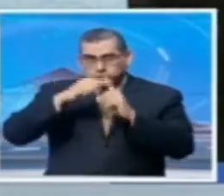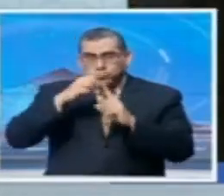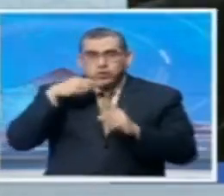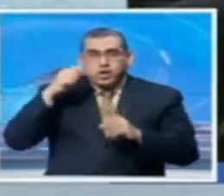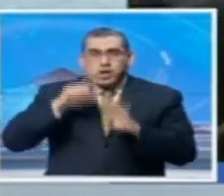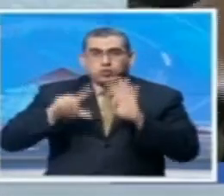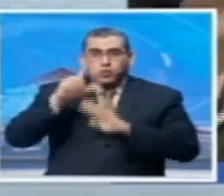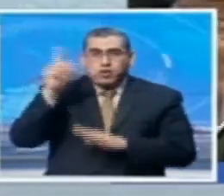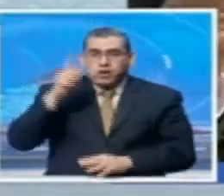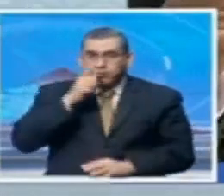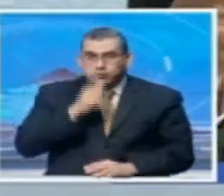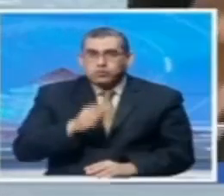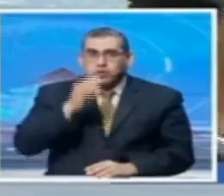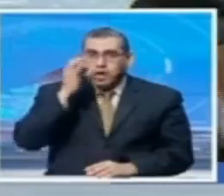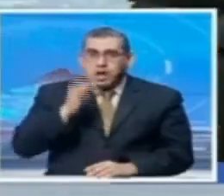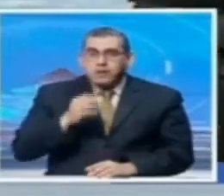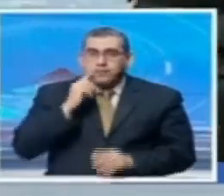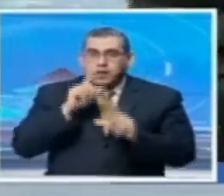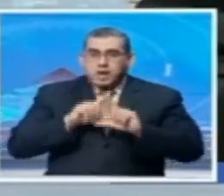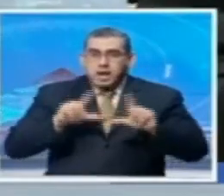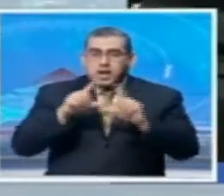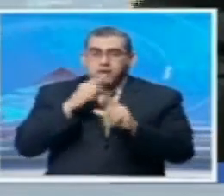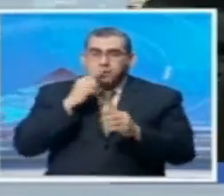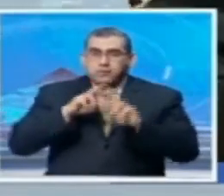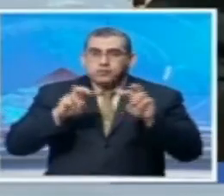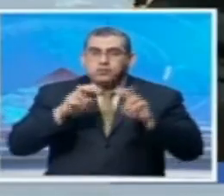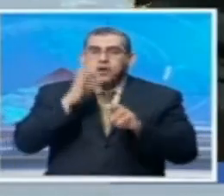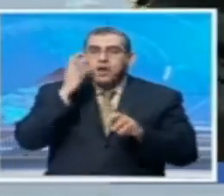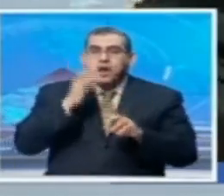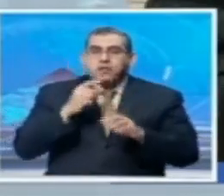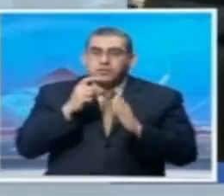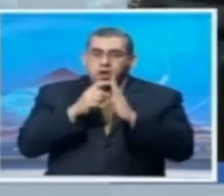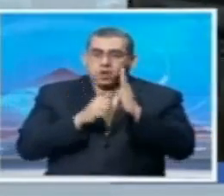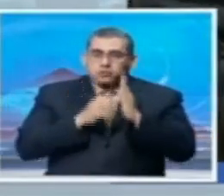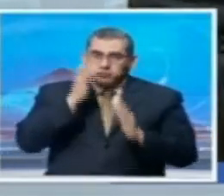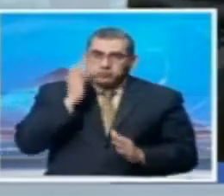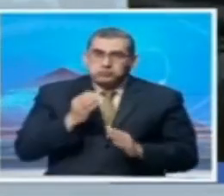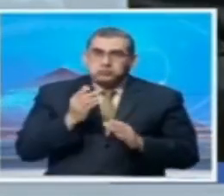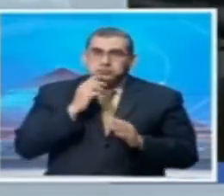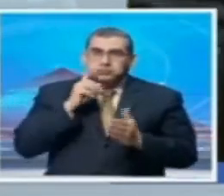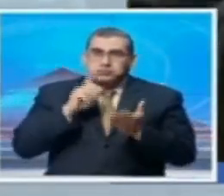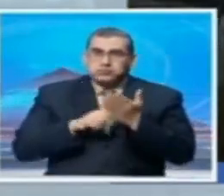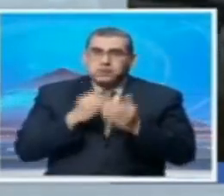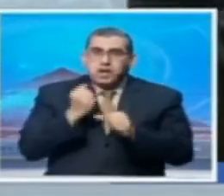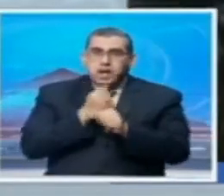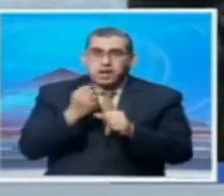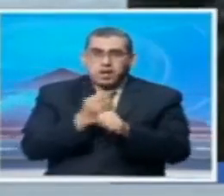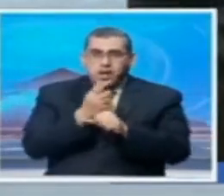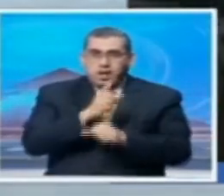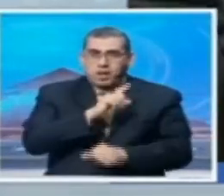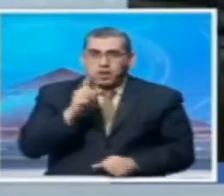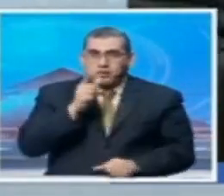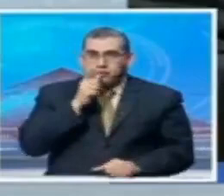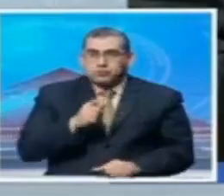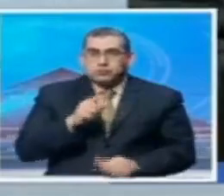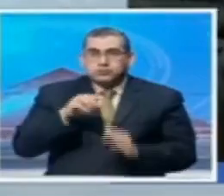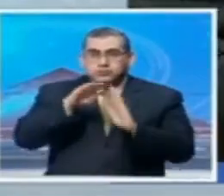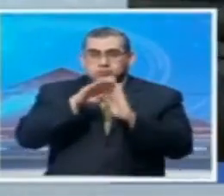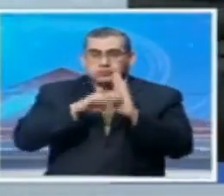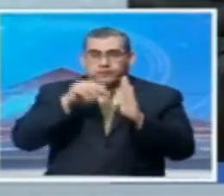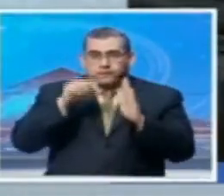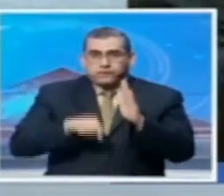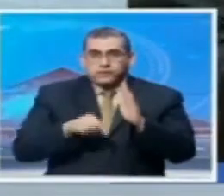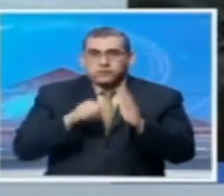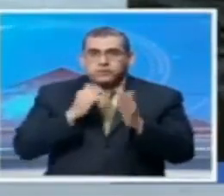مجلس الوزراء واللجنة العليا للكوفيت، إن هي أهم حاجة الإجراءات الاحترازية، وفي تعليمات موجودة في